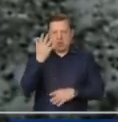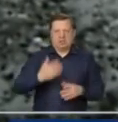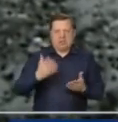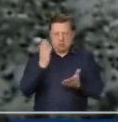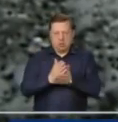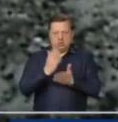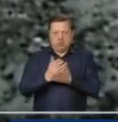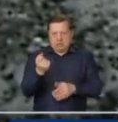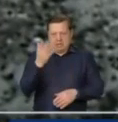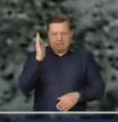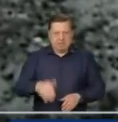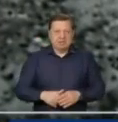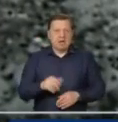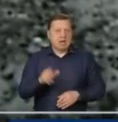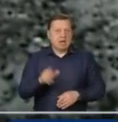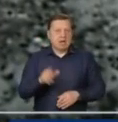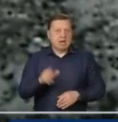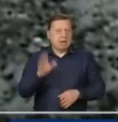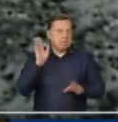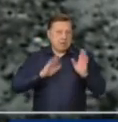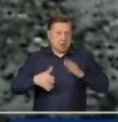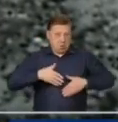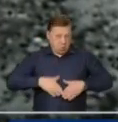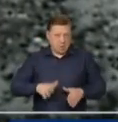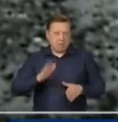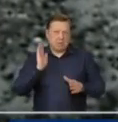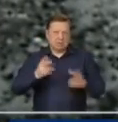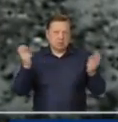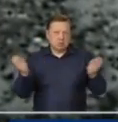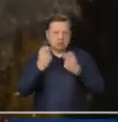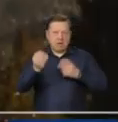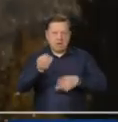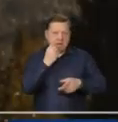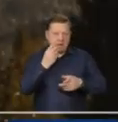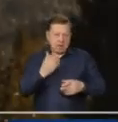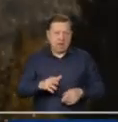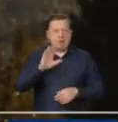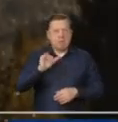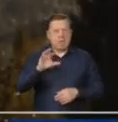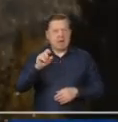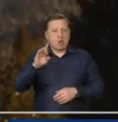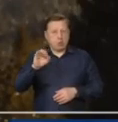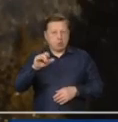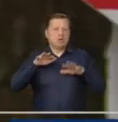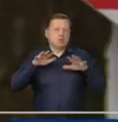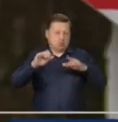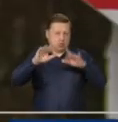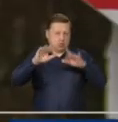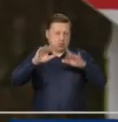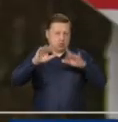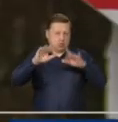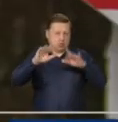wielkimi krokami. Wygłodniały miś będzie teraz intensywnie szukał pożywienia. Na Babiej Górze leży jeszcze sporo śniegu, więc może